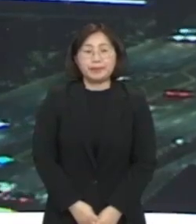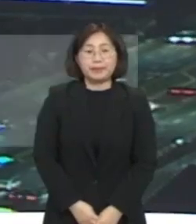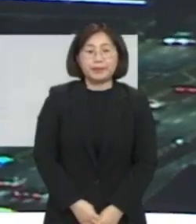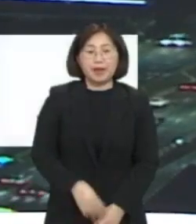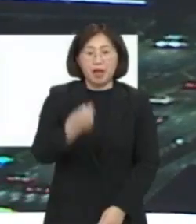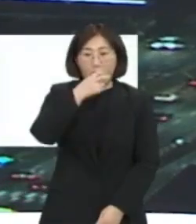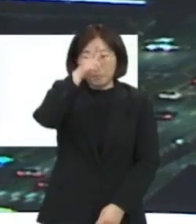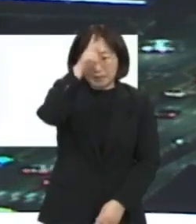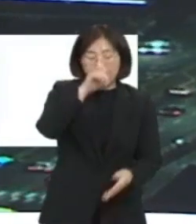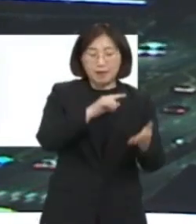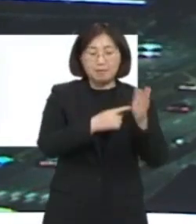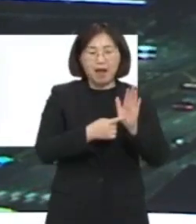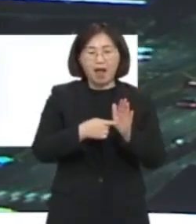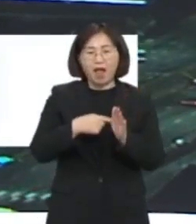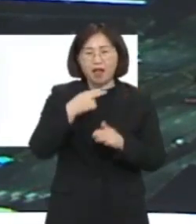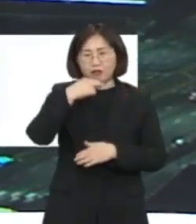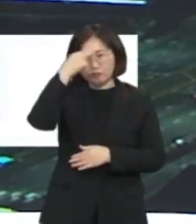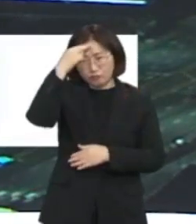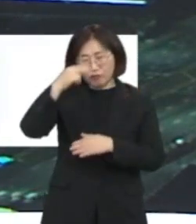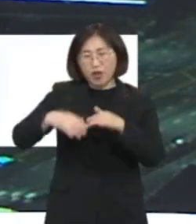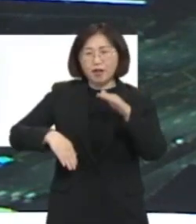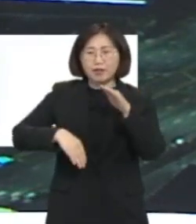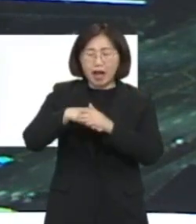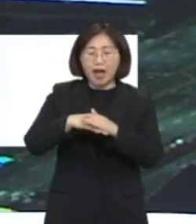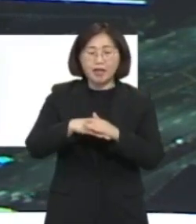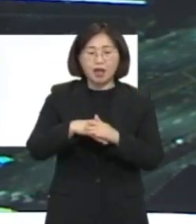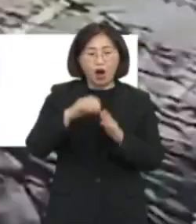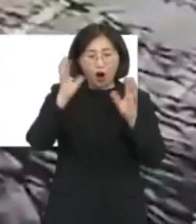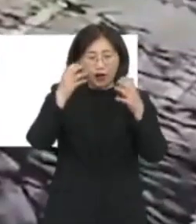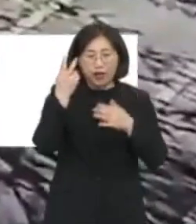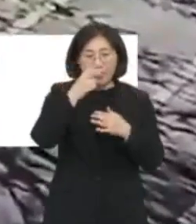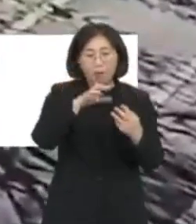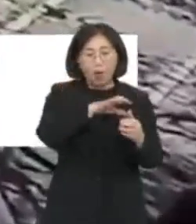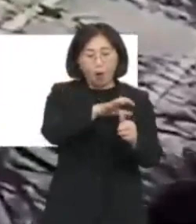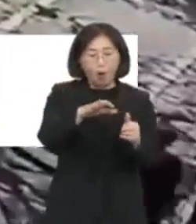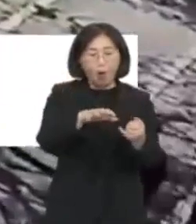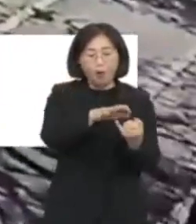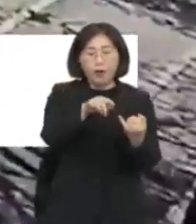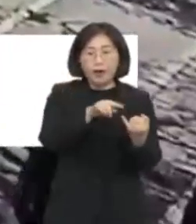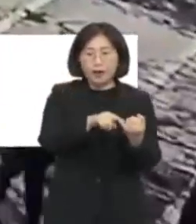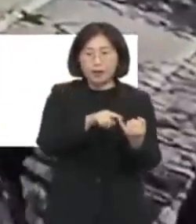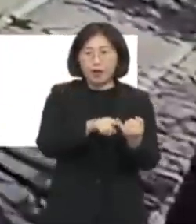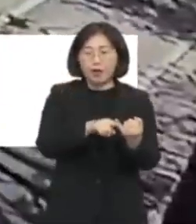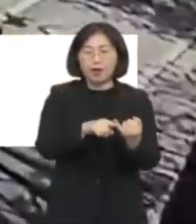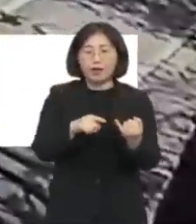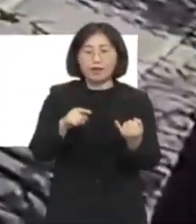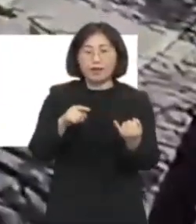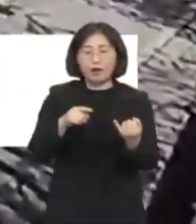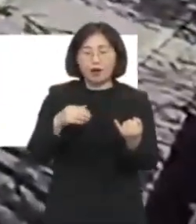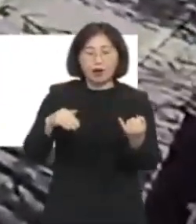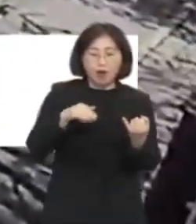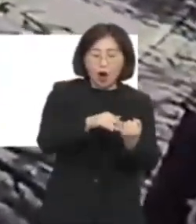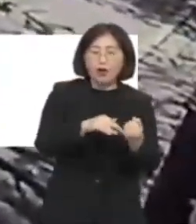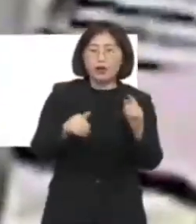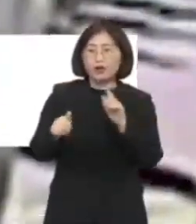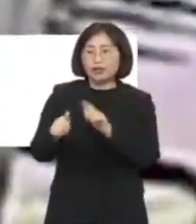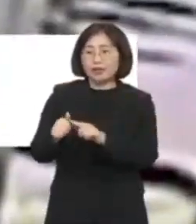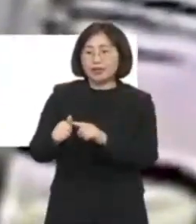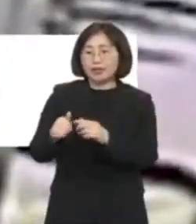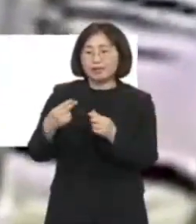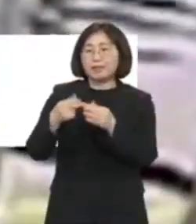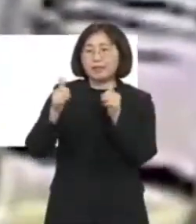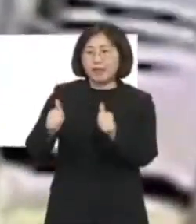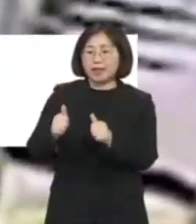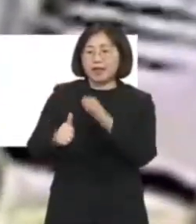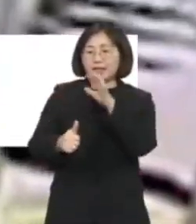검찰이 만치 상태로 어린이 보호 구역에서 배승 아양을 치어 숨지게한 혐의로 기소된 일살의 항소심에서